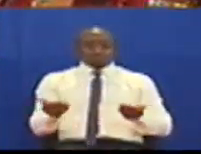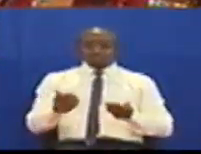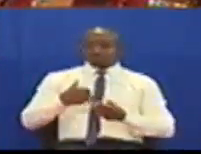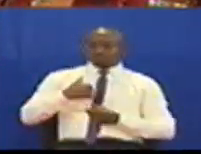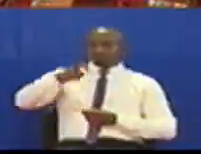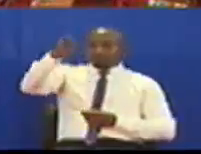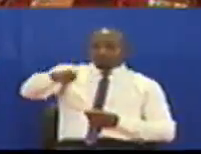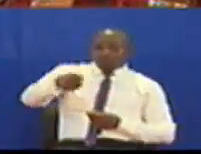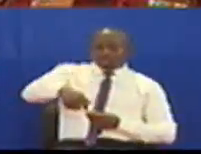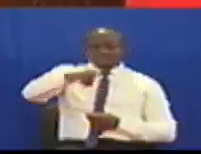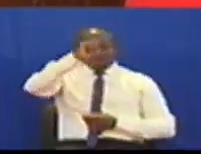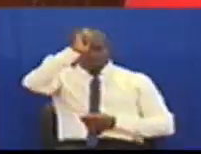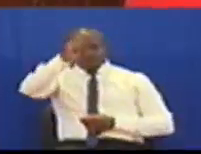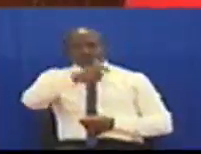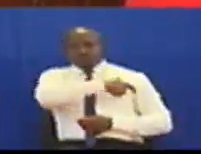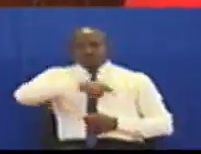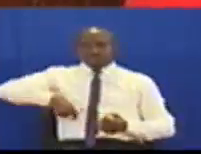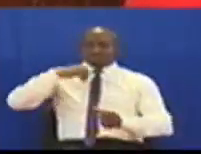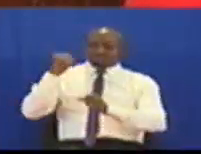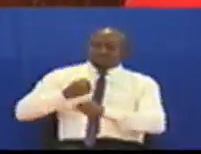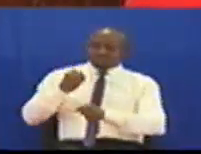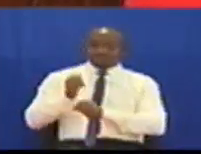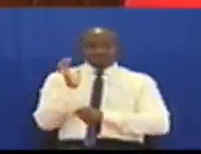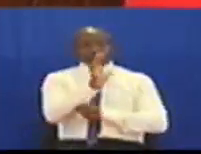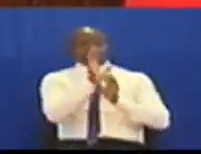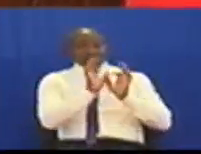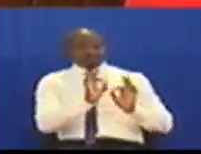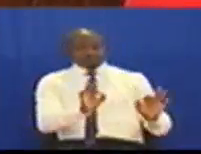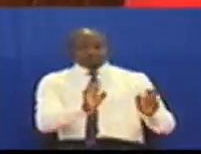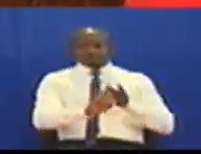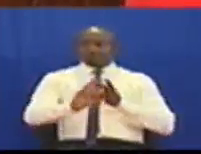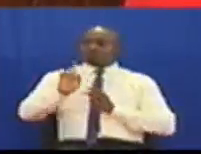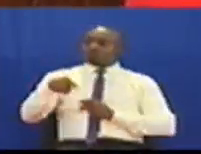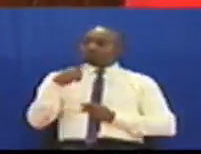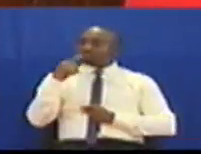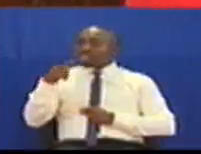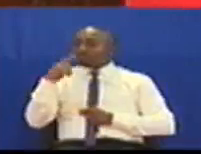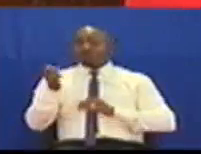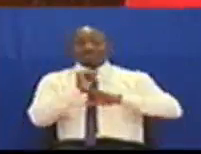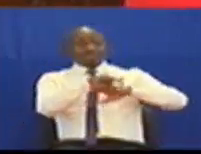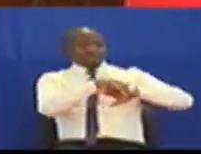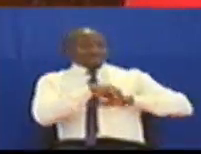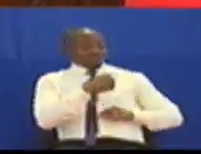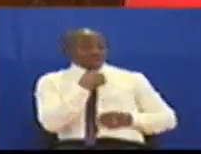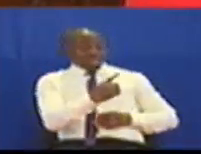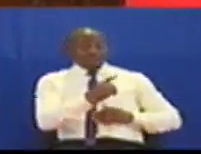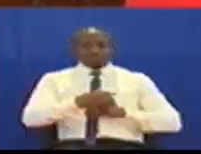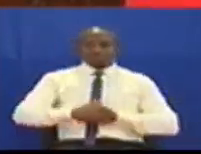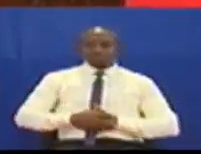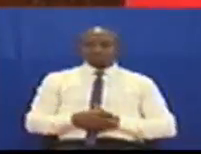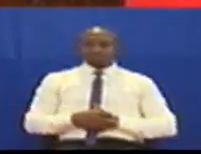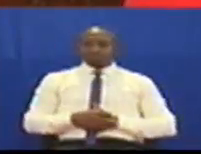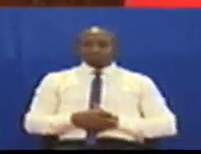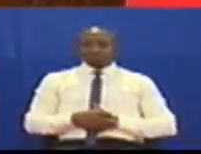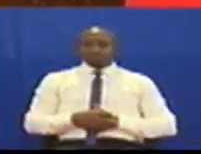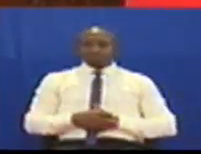tunampongeza Mheshimiwa Rais kwa kazi anayoifanya. Na kuna msemo wa Kiingereza unasema